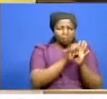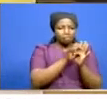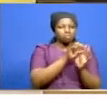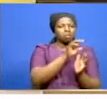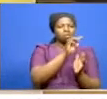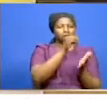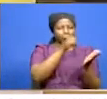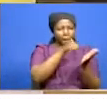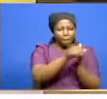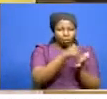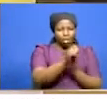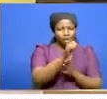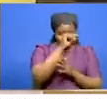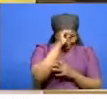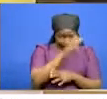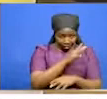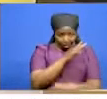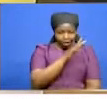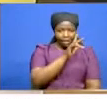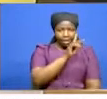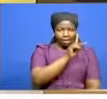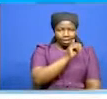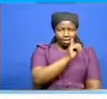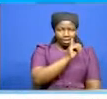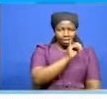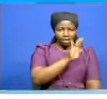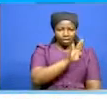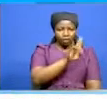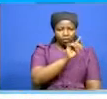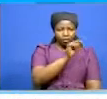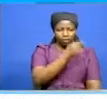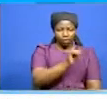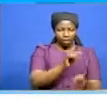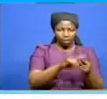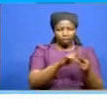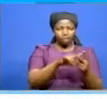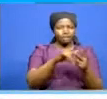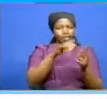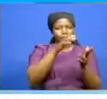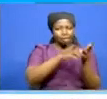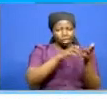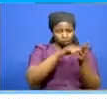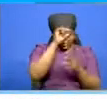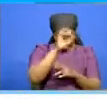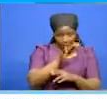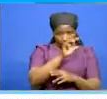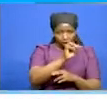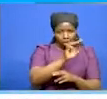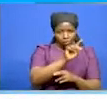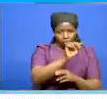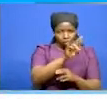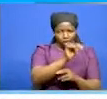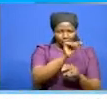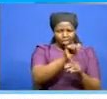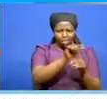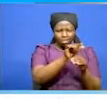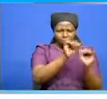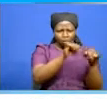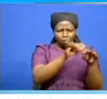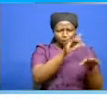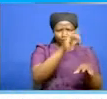kwamba atawania kiti cha urais, vile vile gavana wa Machakos Alfred Mutua. Je, pengine itaenda kusambaratisha vile kura ya eneo hilo la